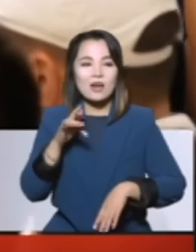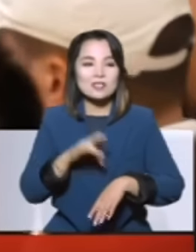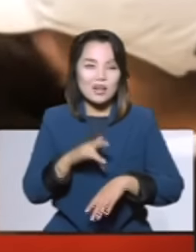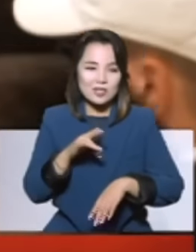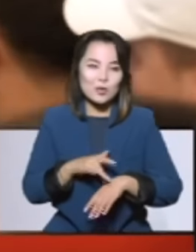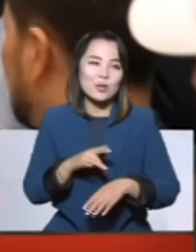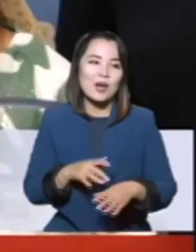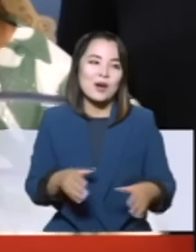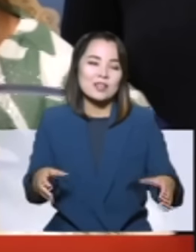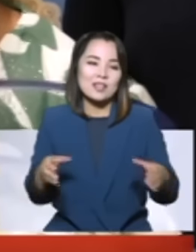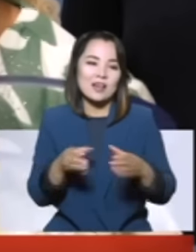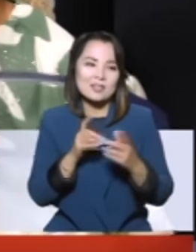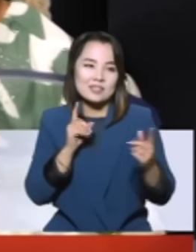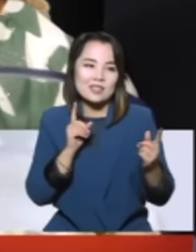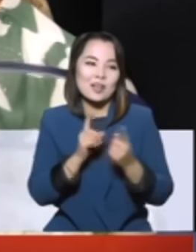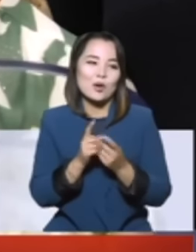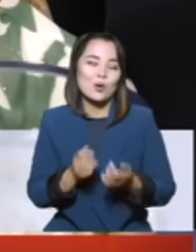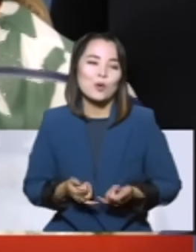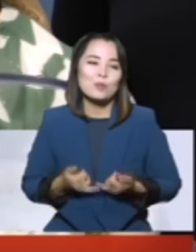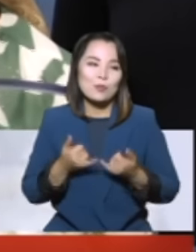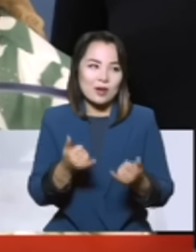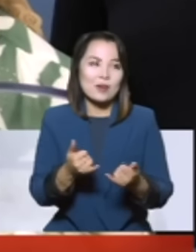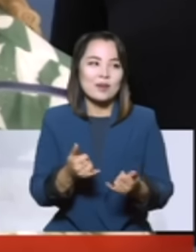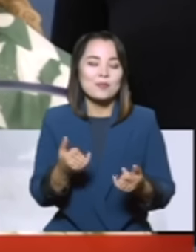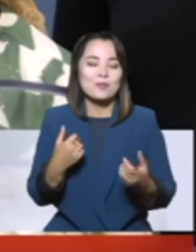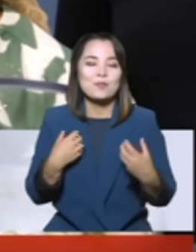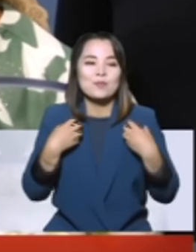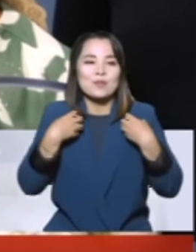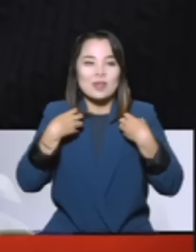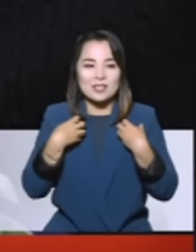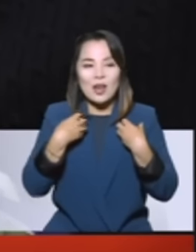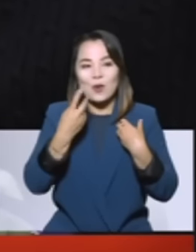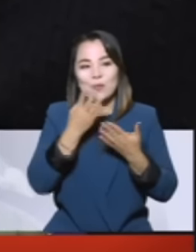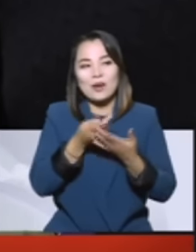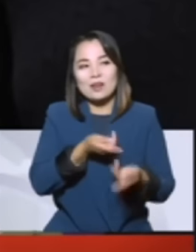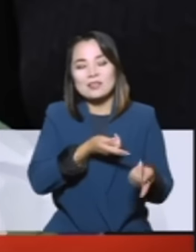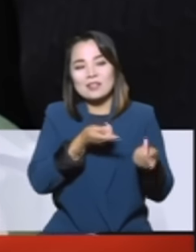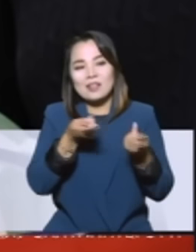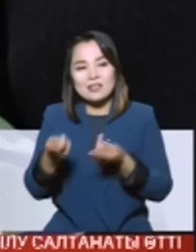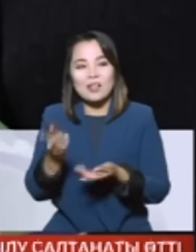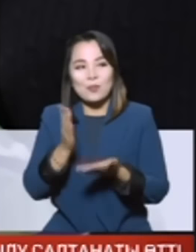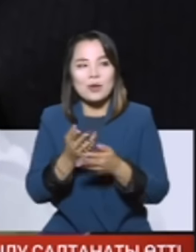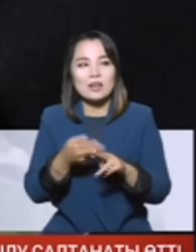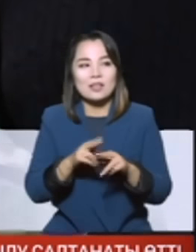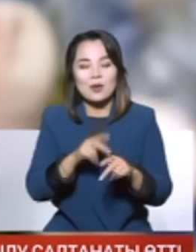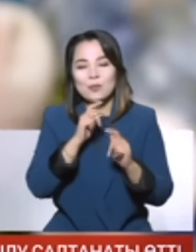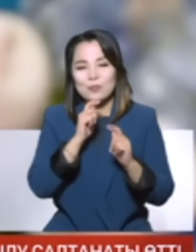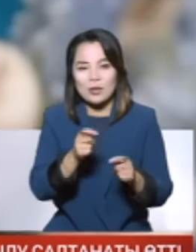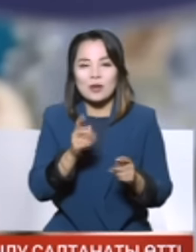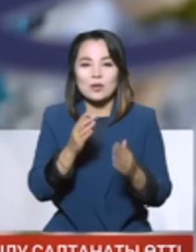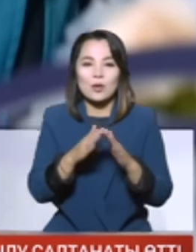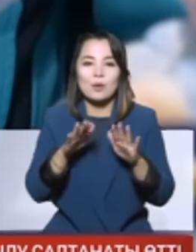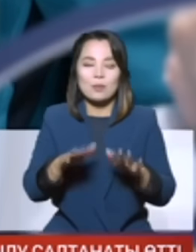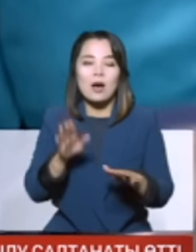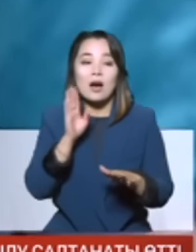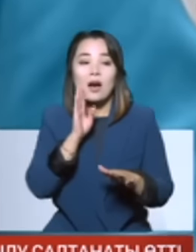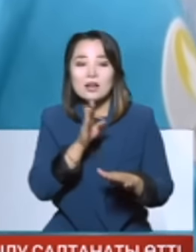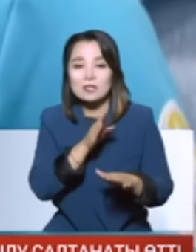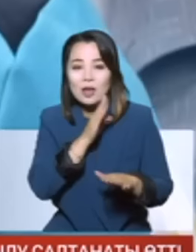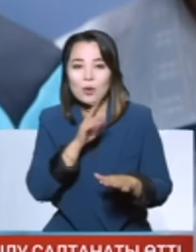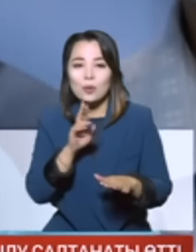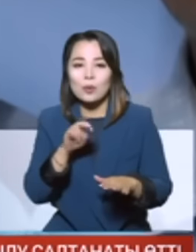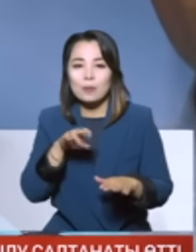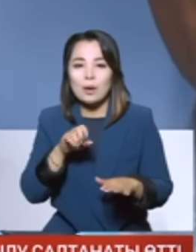жанкүйерлер осылай ерекше құрмет көрсетіп, мойнына көтеріп алып шықты. Қолдап келгендердің қатарында Демеуге медеу болған анасы